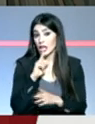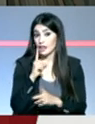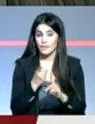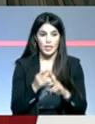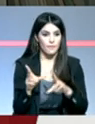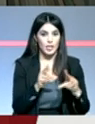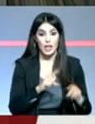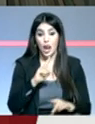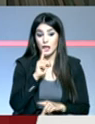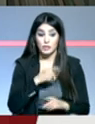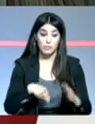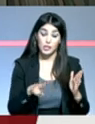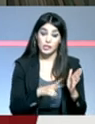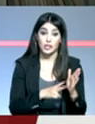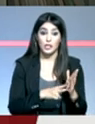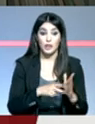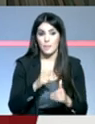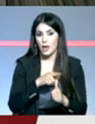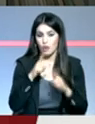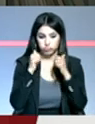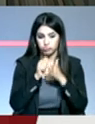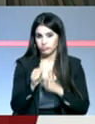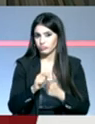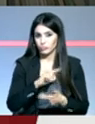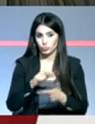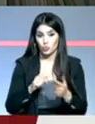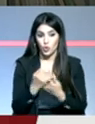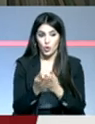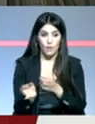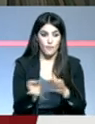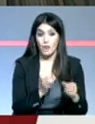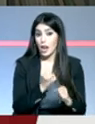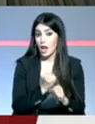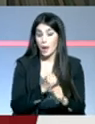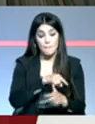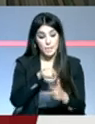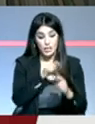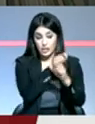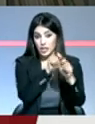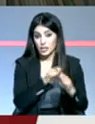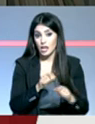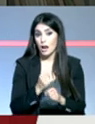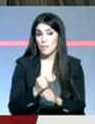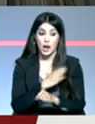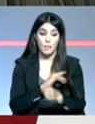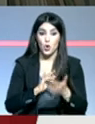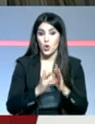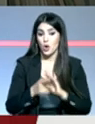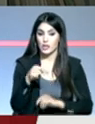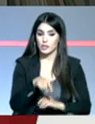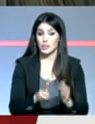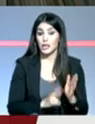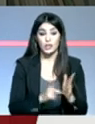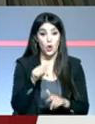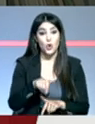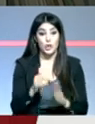ثم تطبيق البروتوكولات الصحية في أماكن العمل وفي الأماكن العمومية واللي يلزم